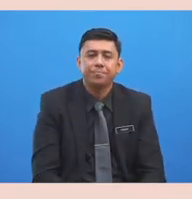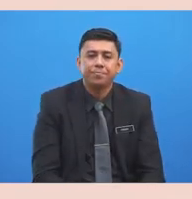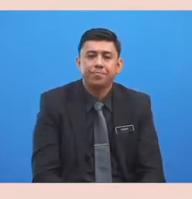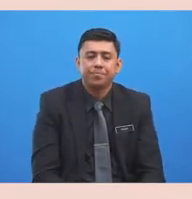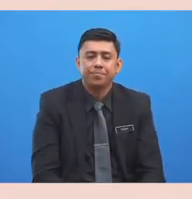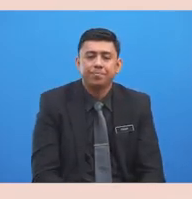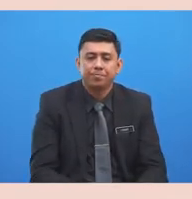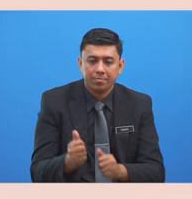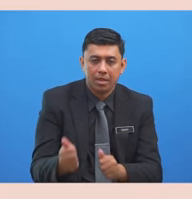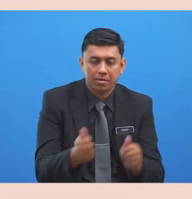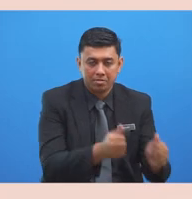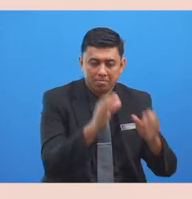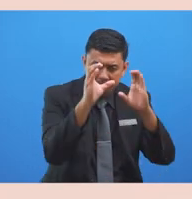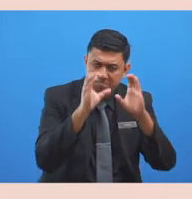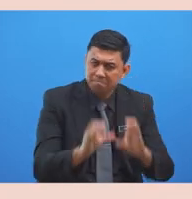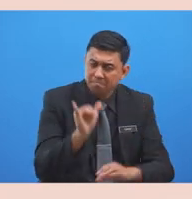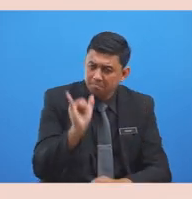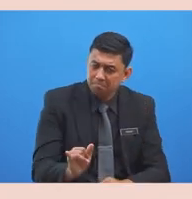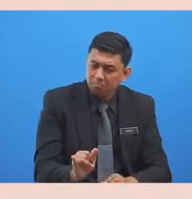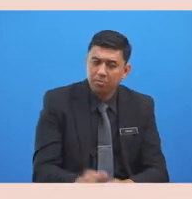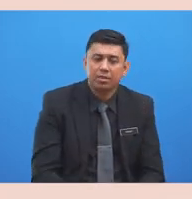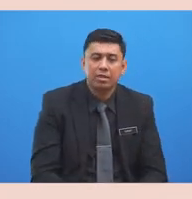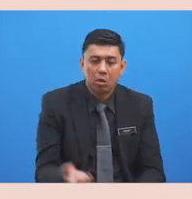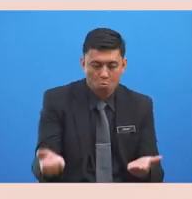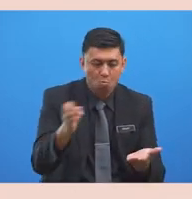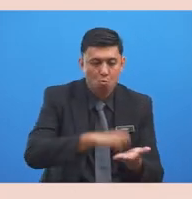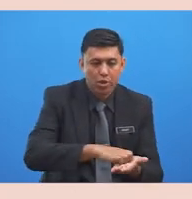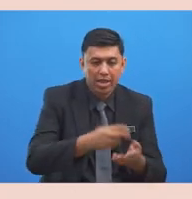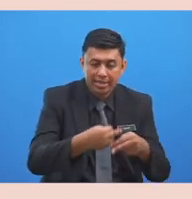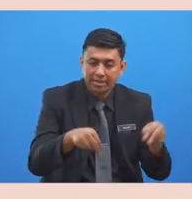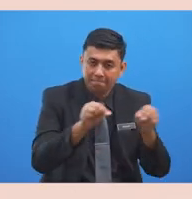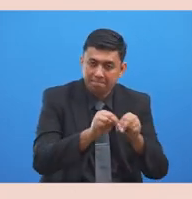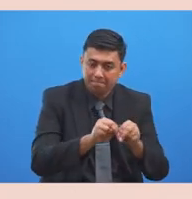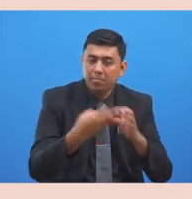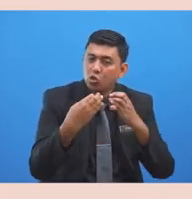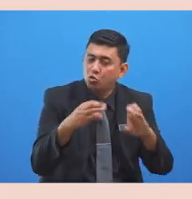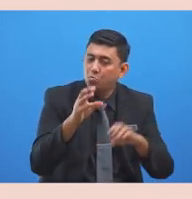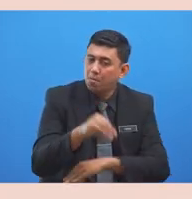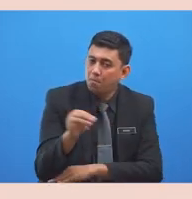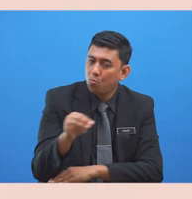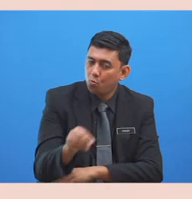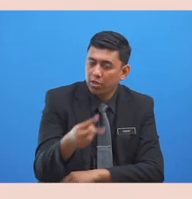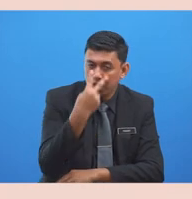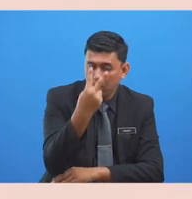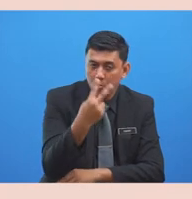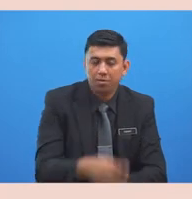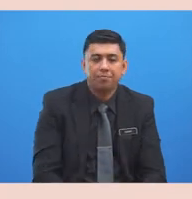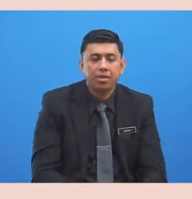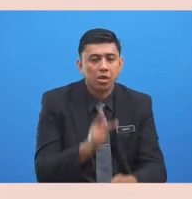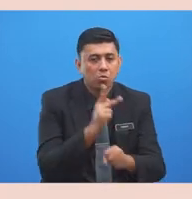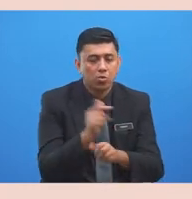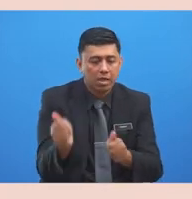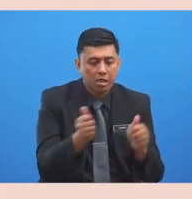iaitu atau cara yang telah diumpukkan nilai. Cuba murid-murid lihat